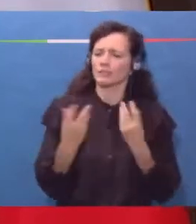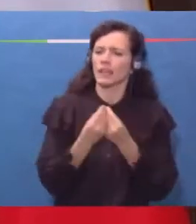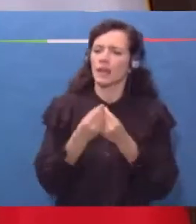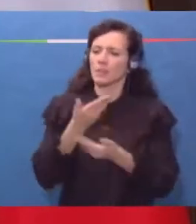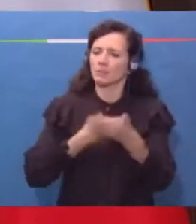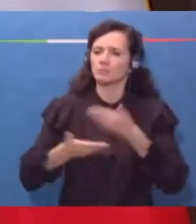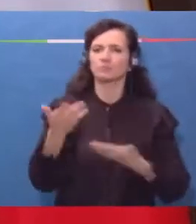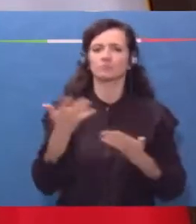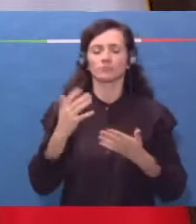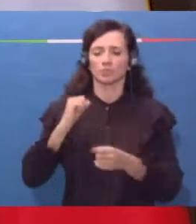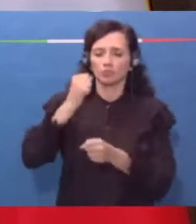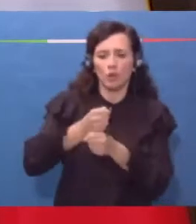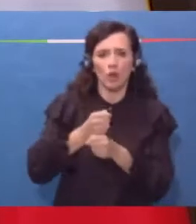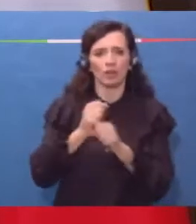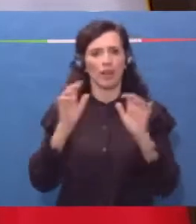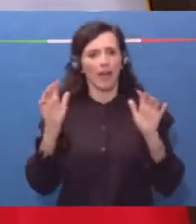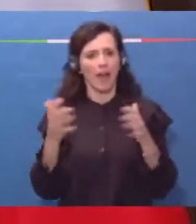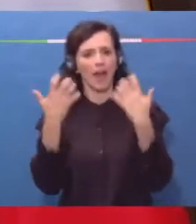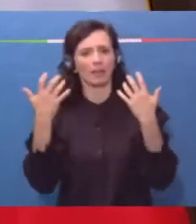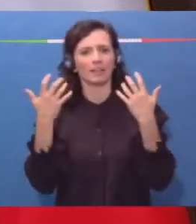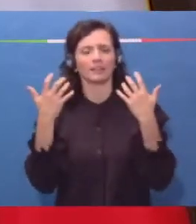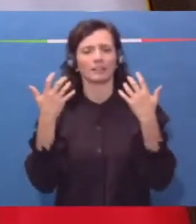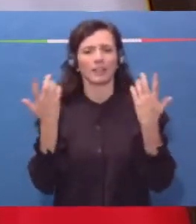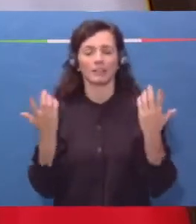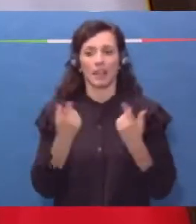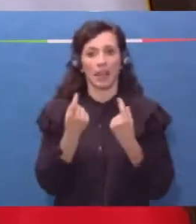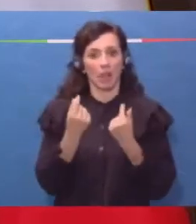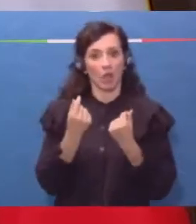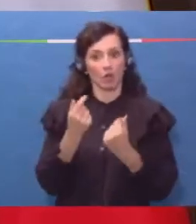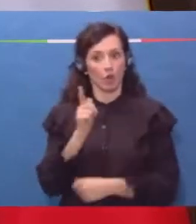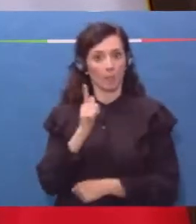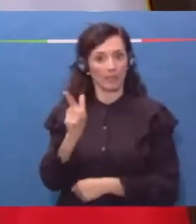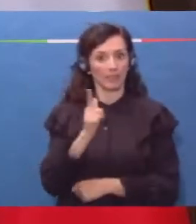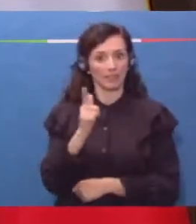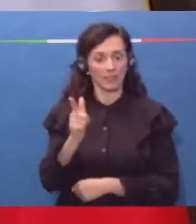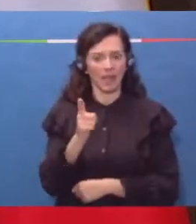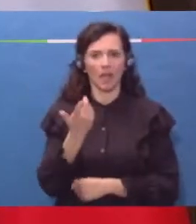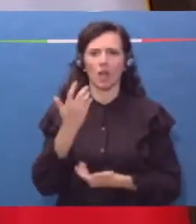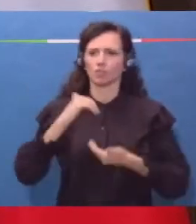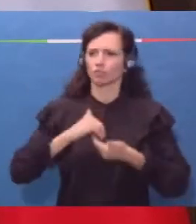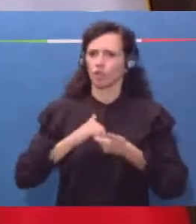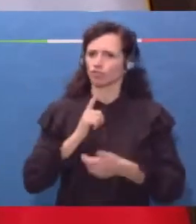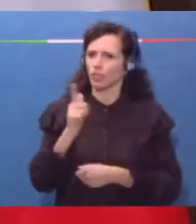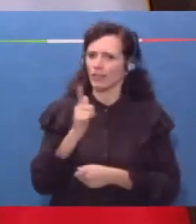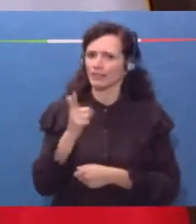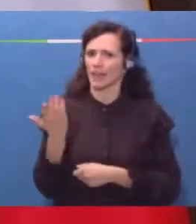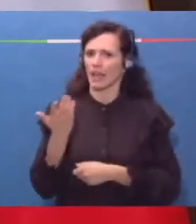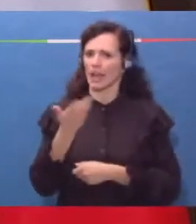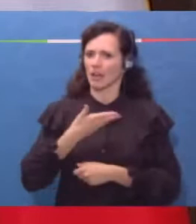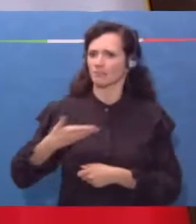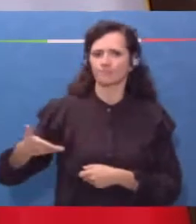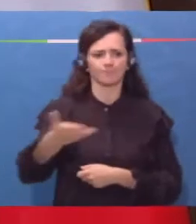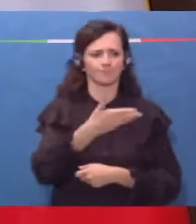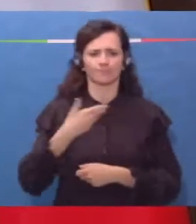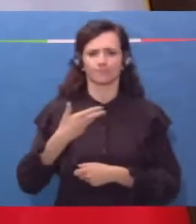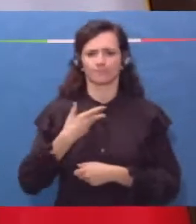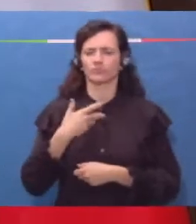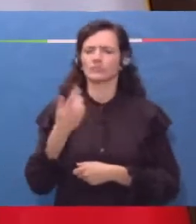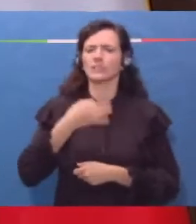nostra arte, le nostre economie, le nostre società si intrecciano da